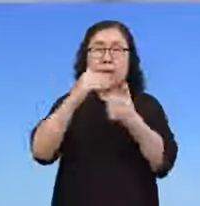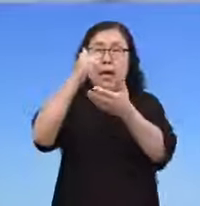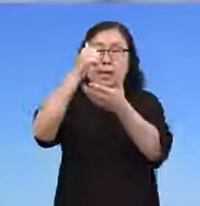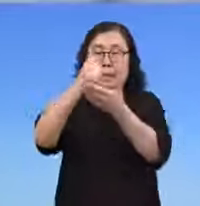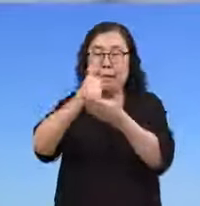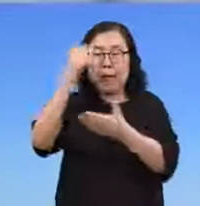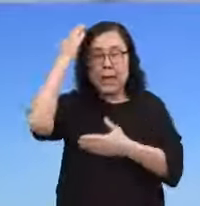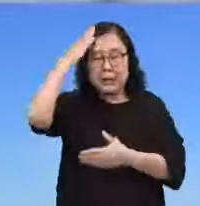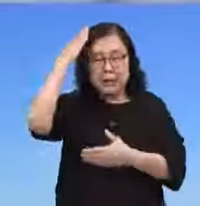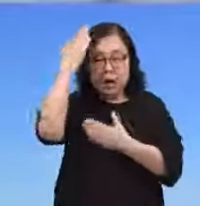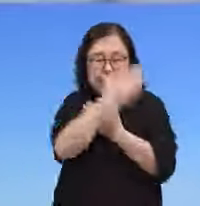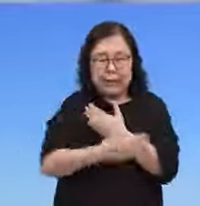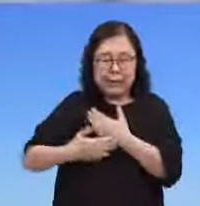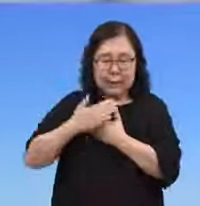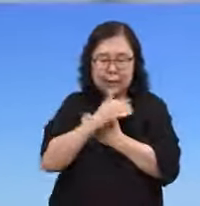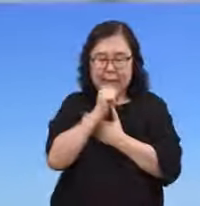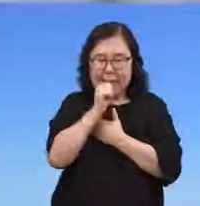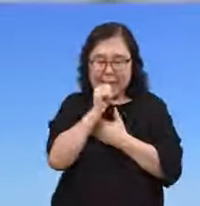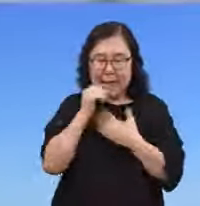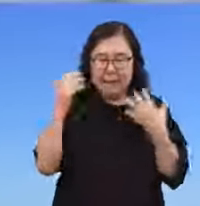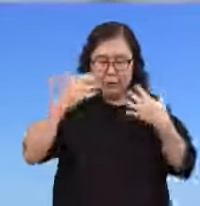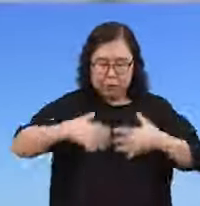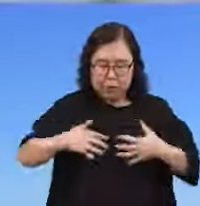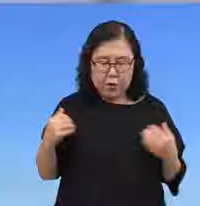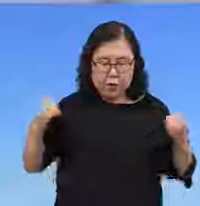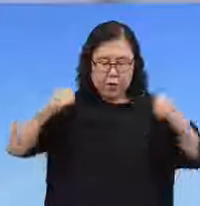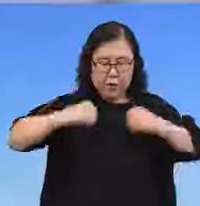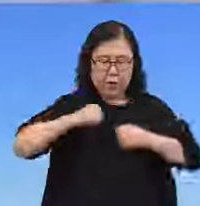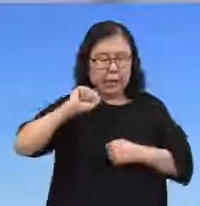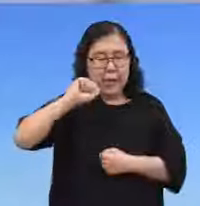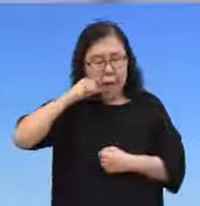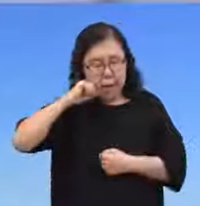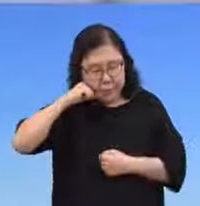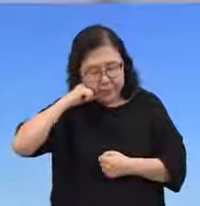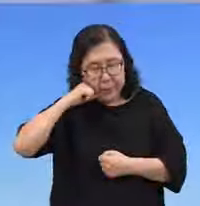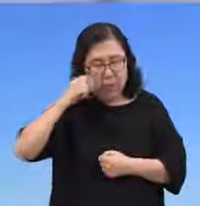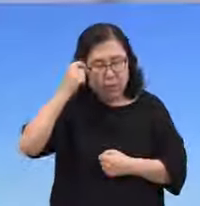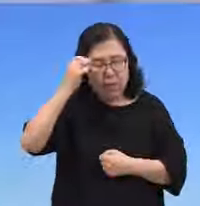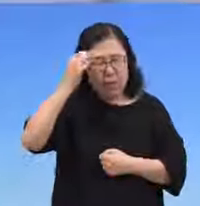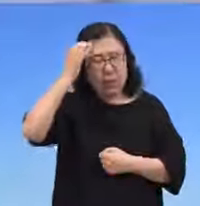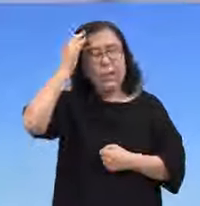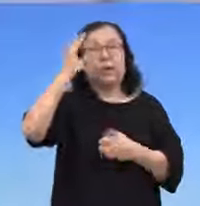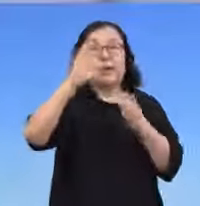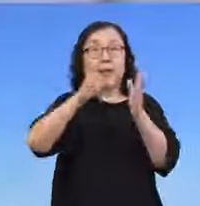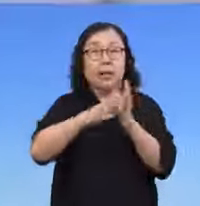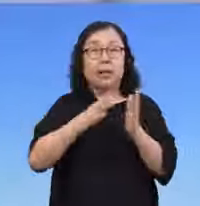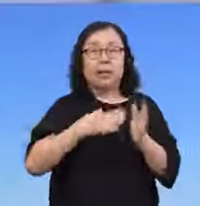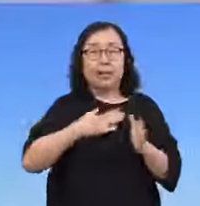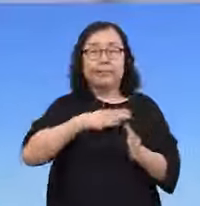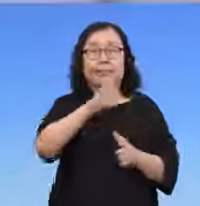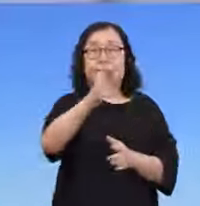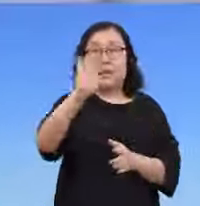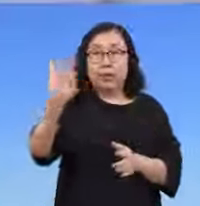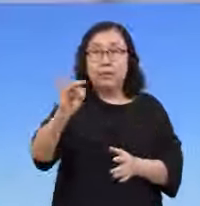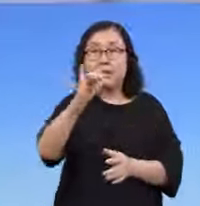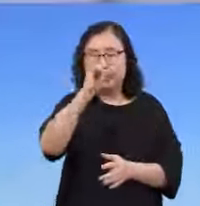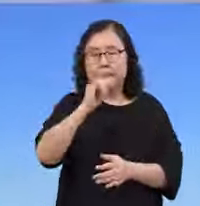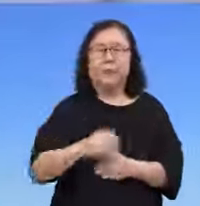하나님의 전신갑주로 덧입기가 어렵다. 그런 자각을 할 때가 종종 있는 것을 고백할 수밖에 없습니다.